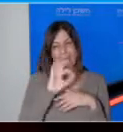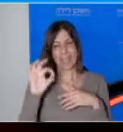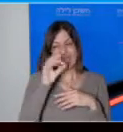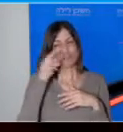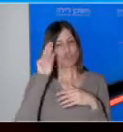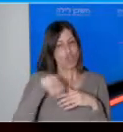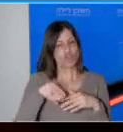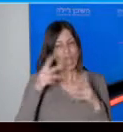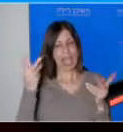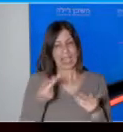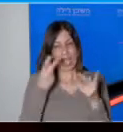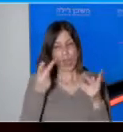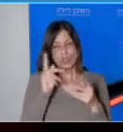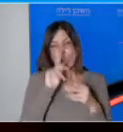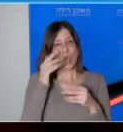כשיש הקלות,